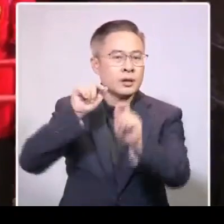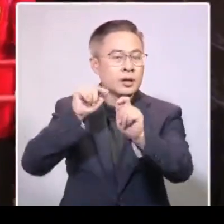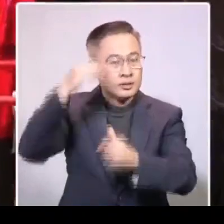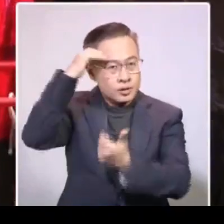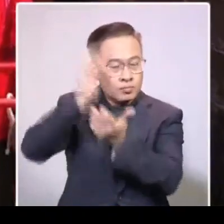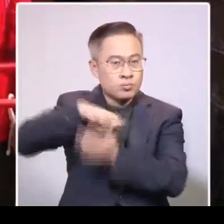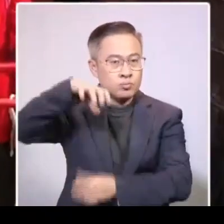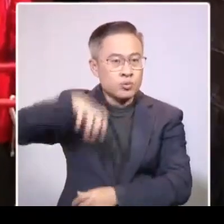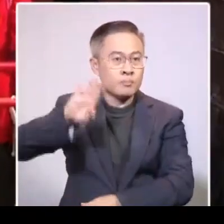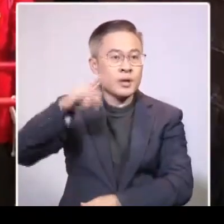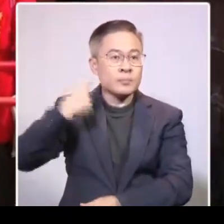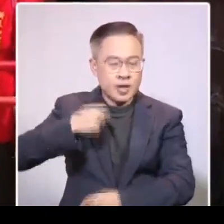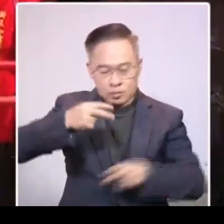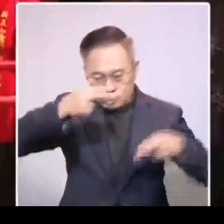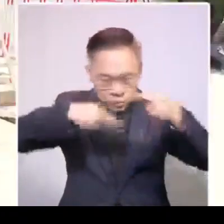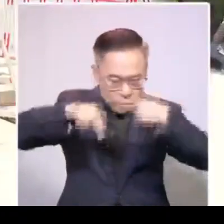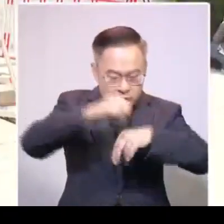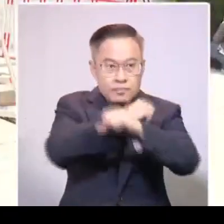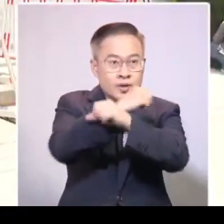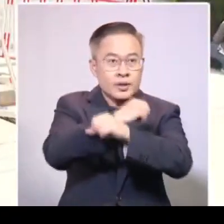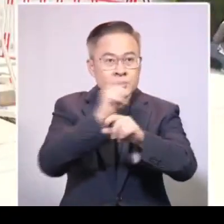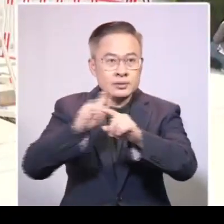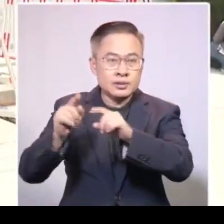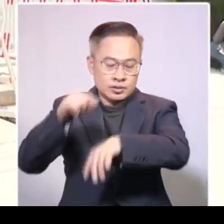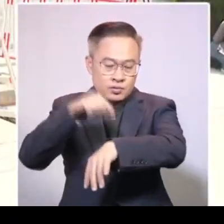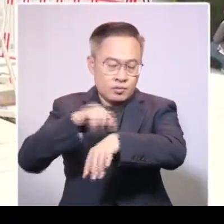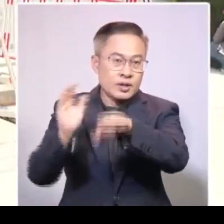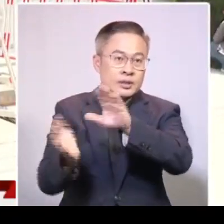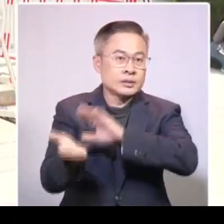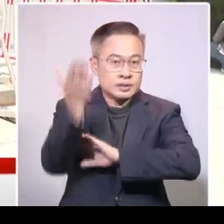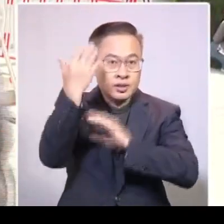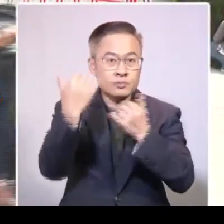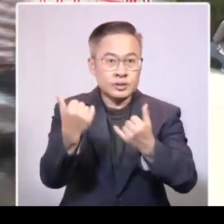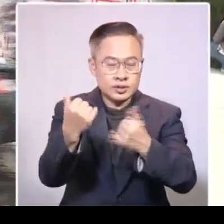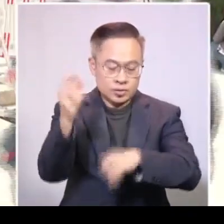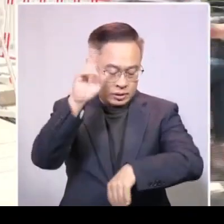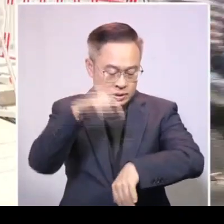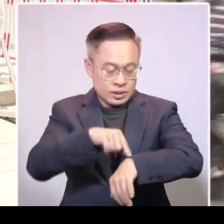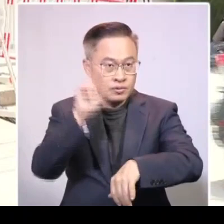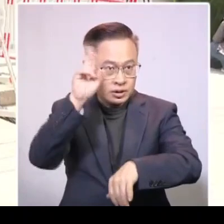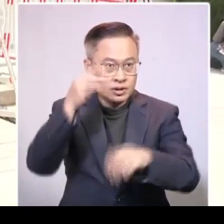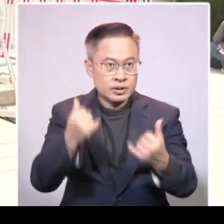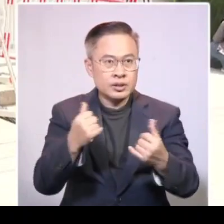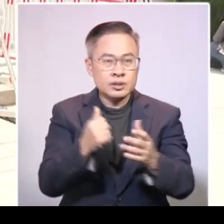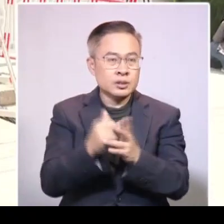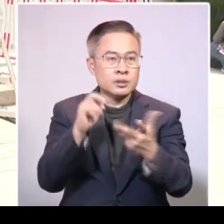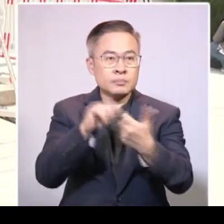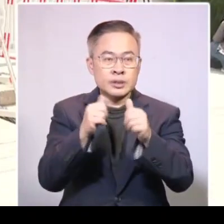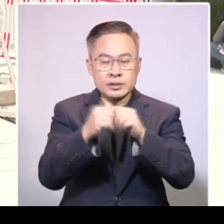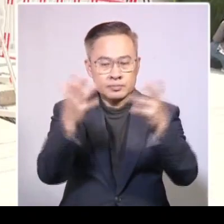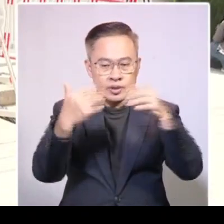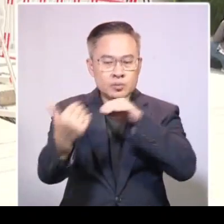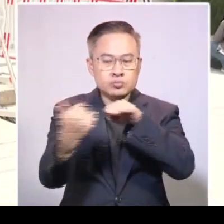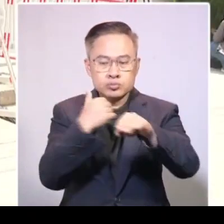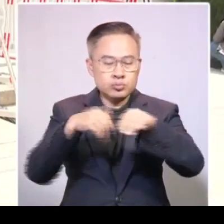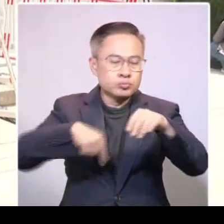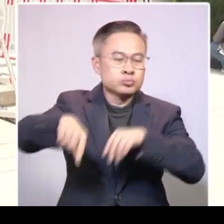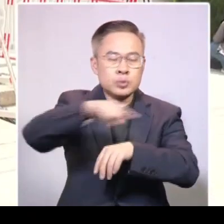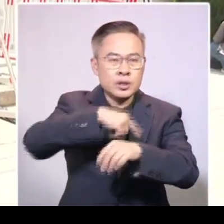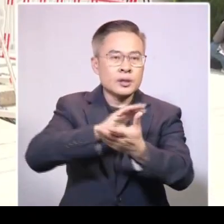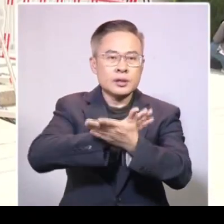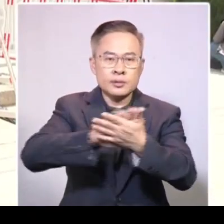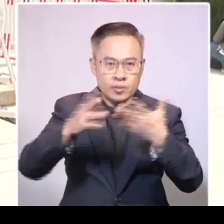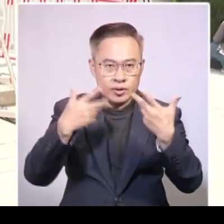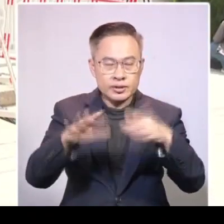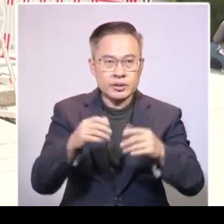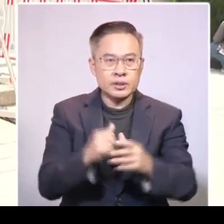ความสะดวกการจราจรโดยรอบซึ่งจากพบว่าตั้งแต่ช่วงเช้าที่ผ่านมาจนถึงขณะนี้นะครับสถานการณ์โดยรอบบ้านจันทร์ส่องล่านั้นก็เป็นไปด้วยความเรียบร้